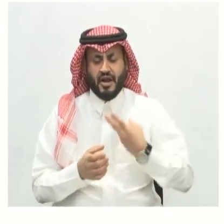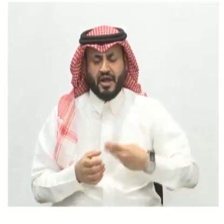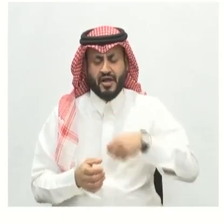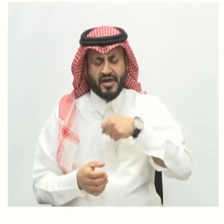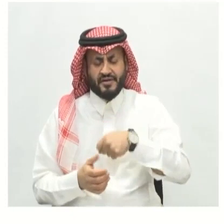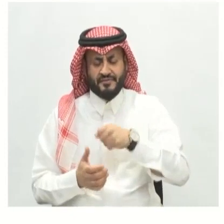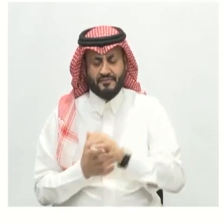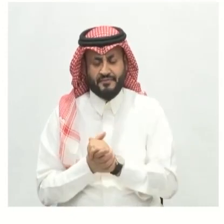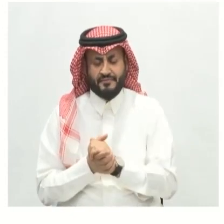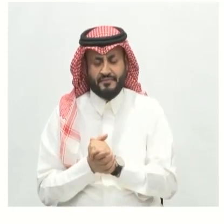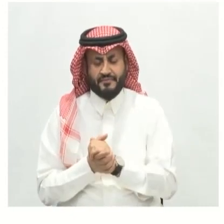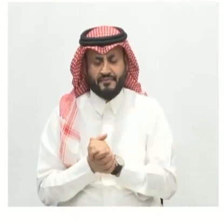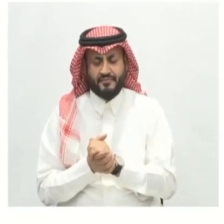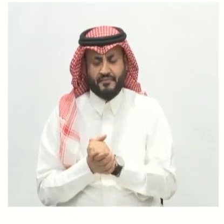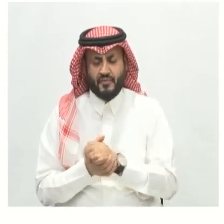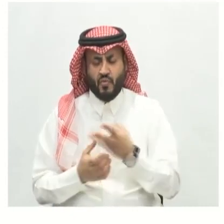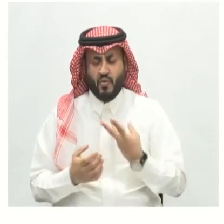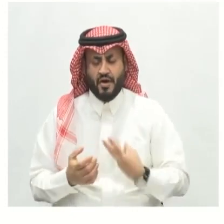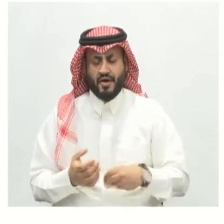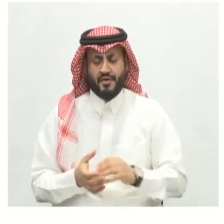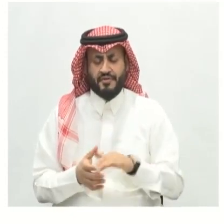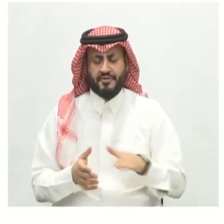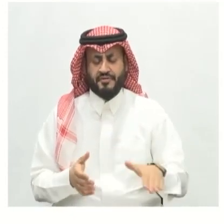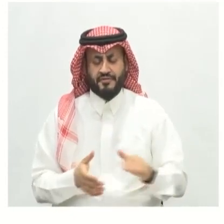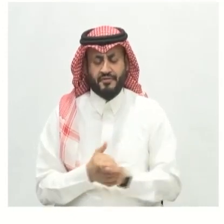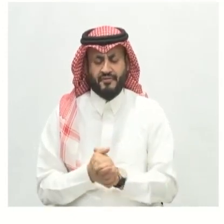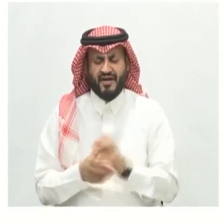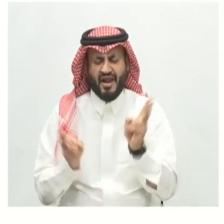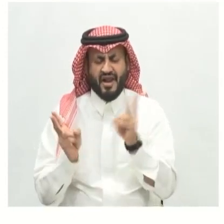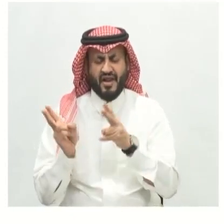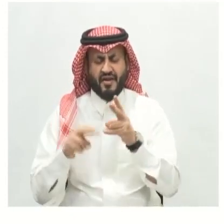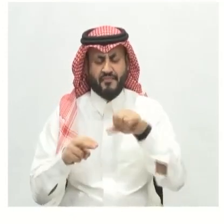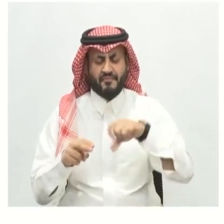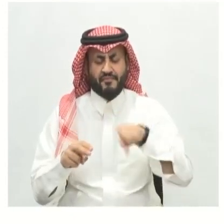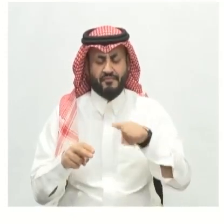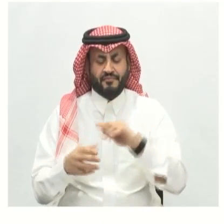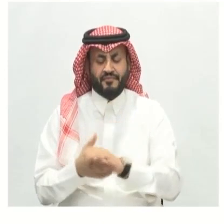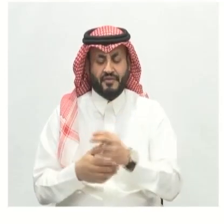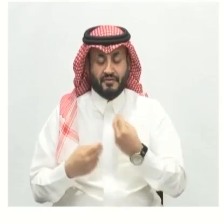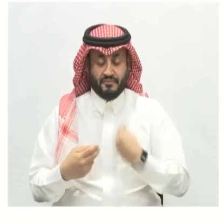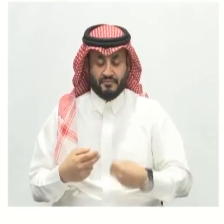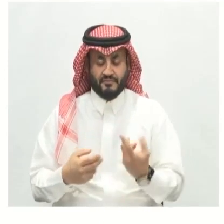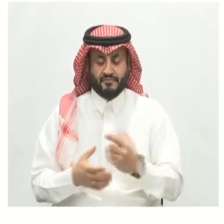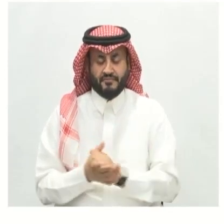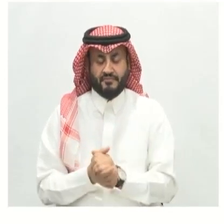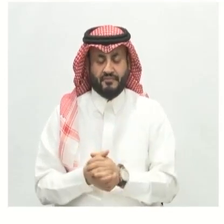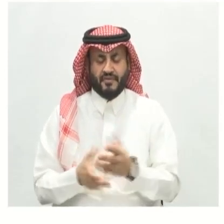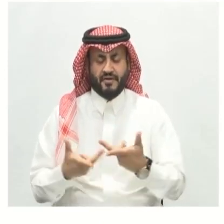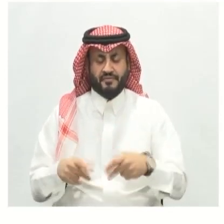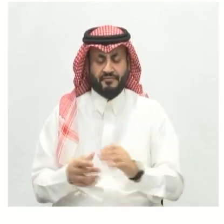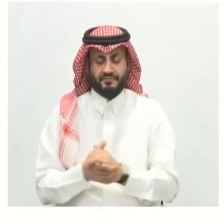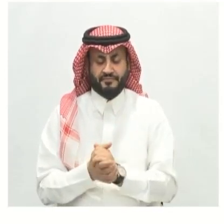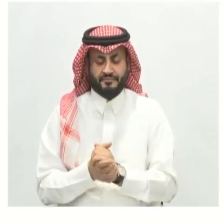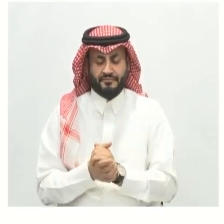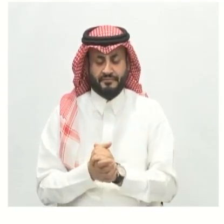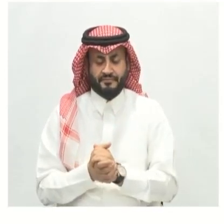ايضا احترام الكبير عدم الرد على السفيه والتجمل باللبس اخيرا بارك